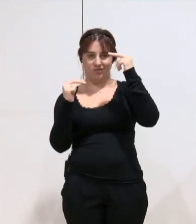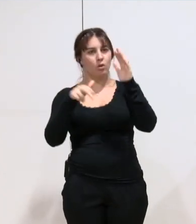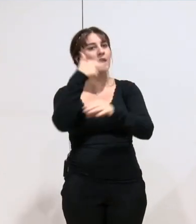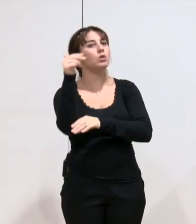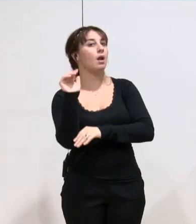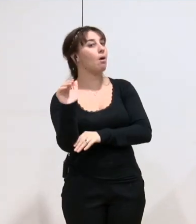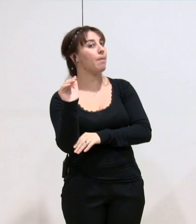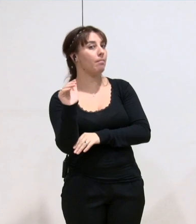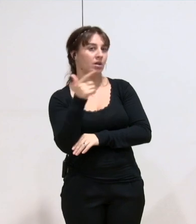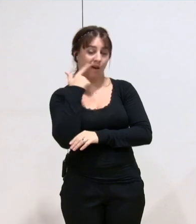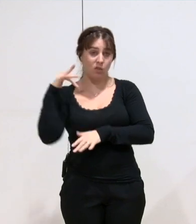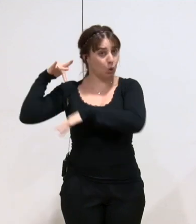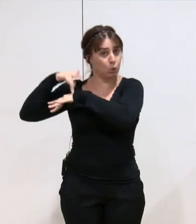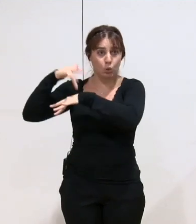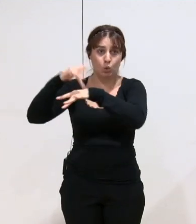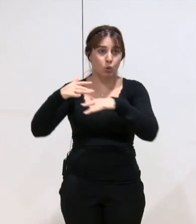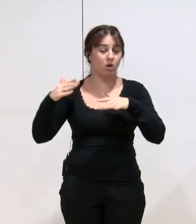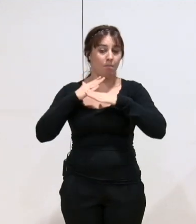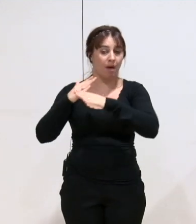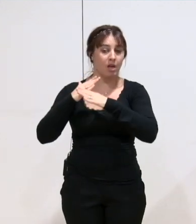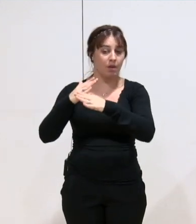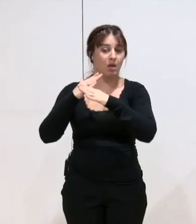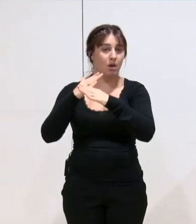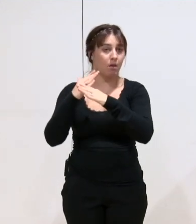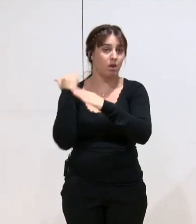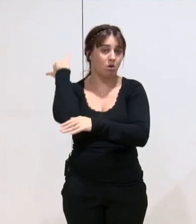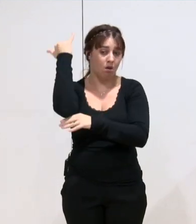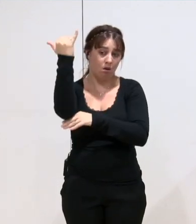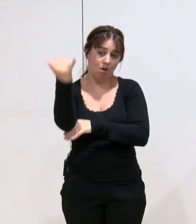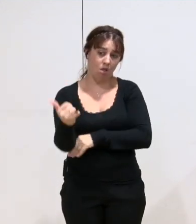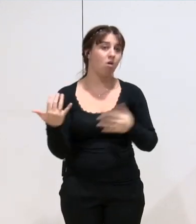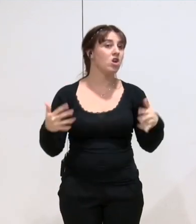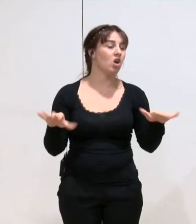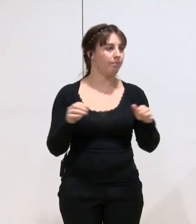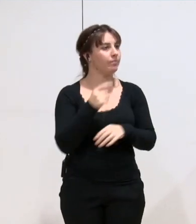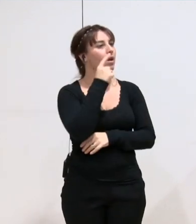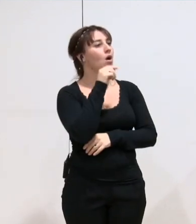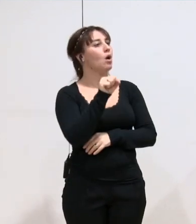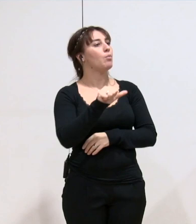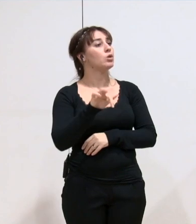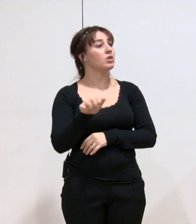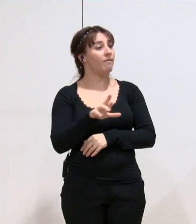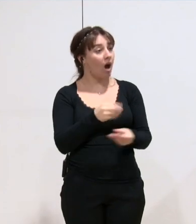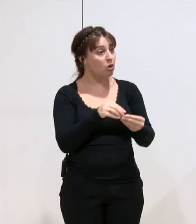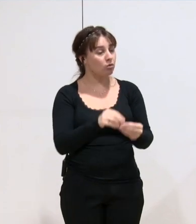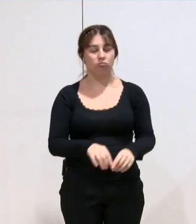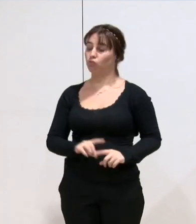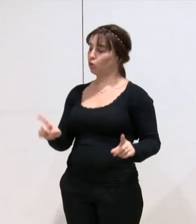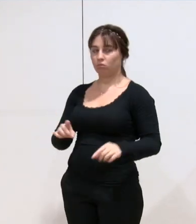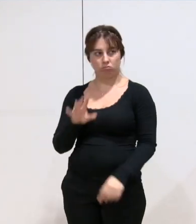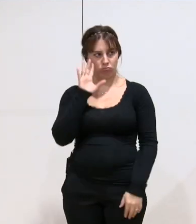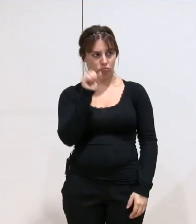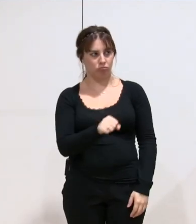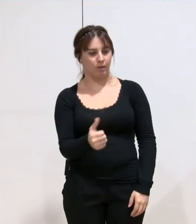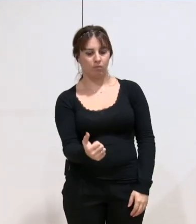déjà pratiqué cette cohabitation sur une durée extrêmement longue. Monsieur Safar, vous vouliez rajouter un mot ? Non ? Parce que je vois votre